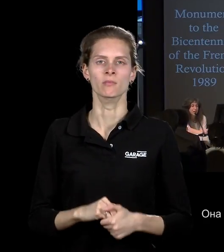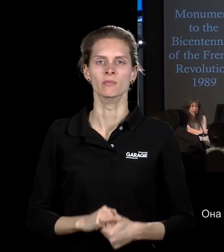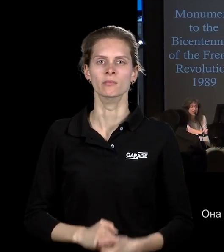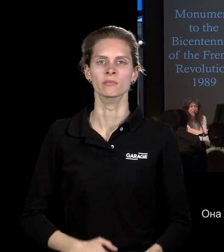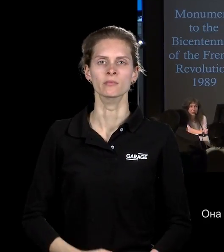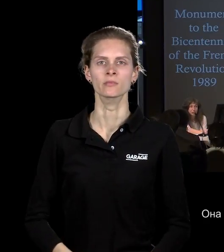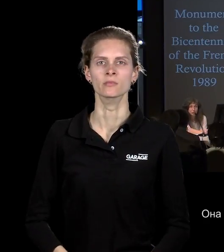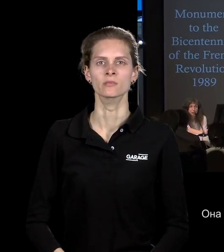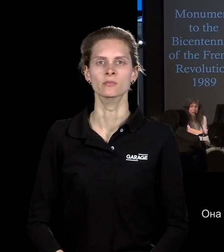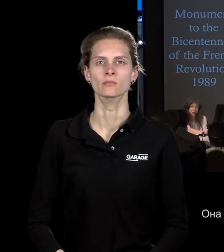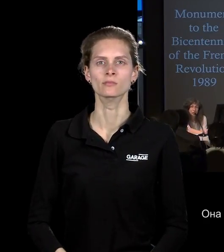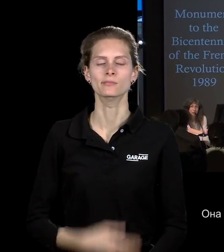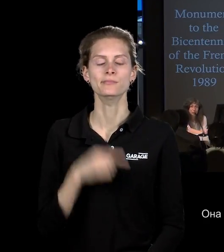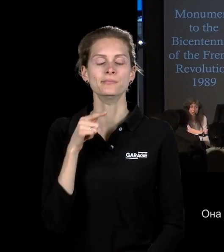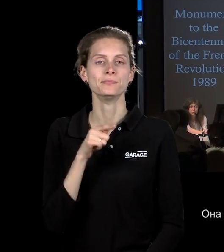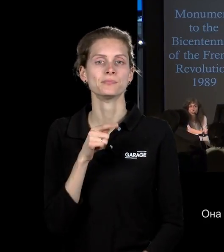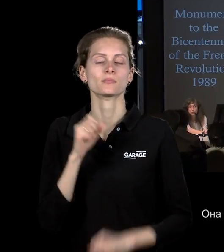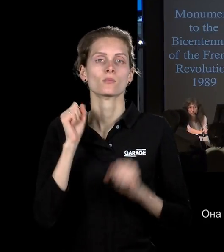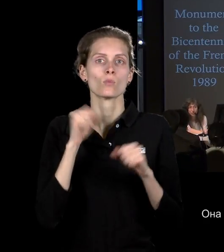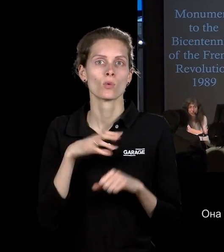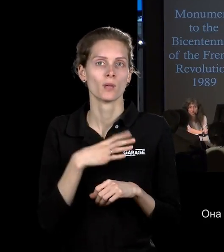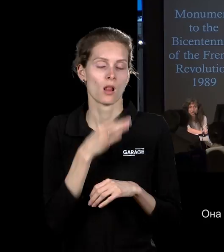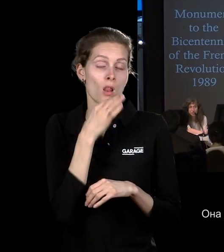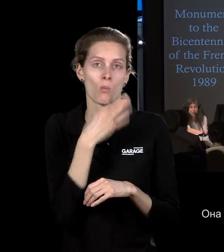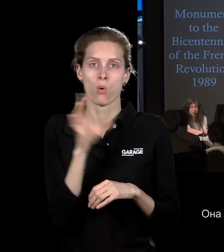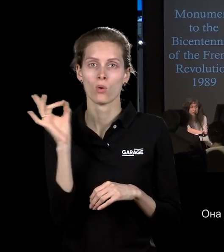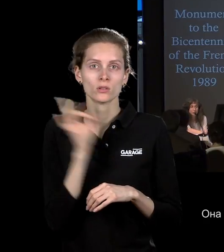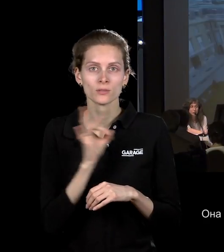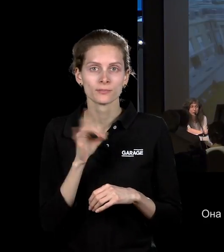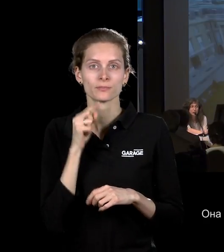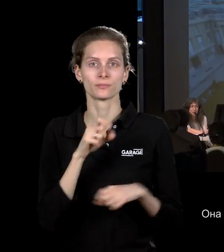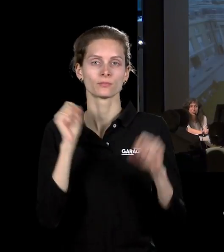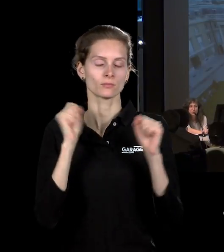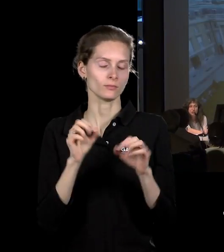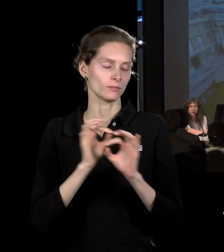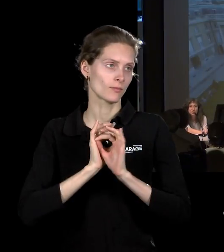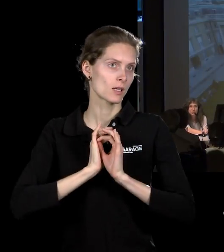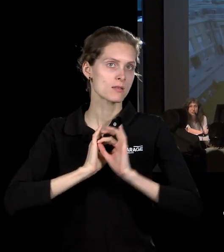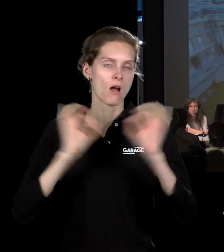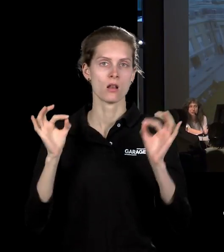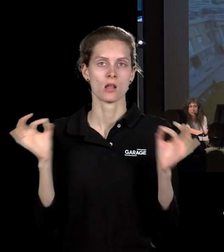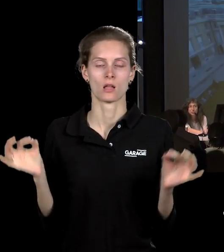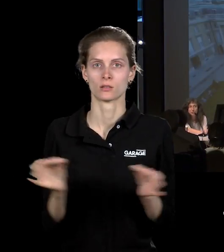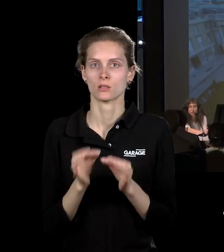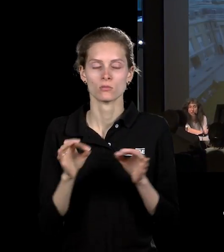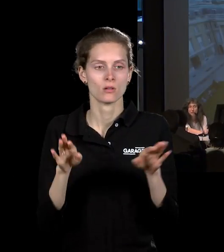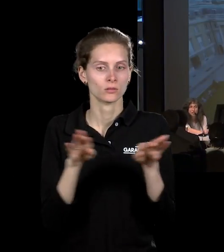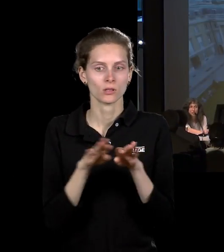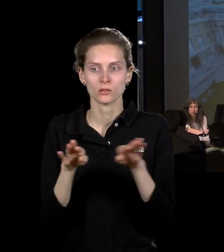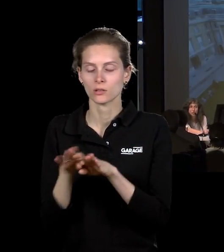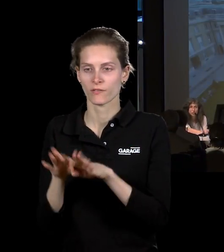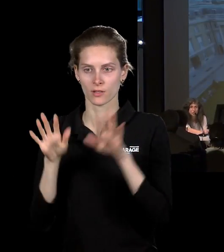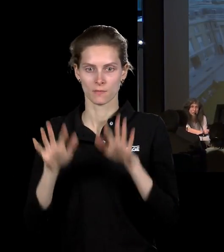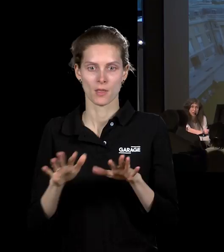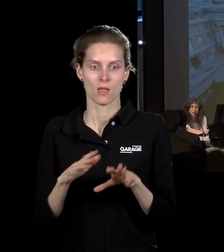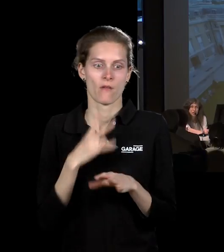отражается. И что она, как бы, что она может быть любого размера, да, но при этом она настолько идеальна, что она никогда не соразмерна тому месту. Она все время